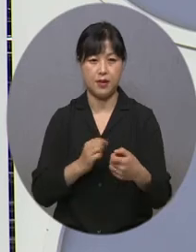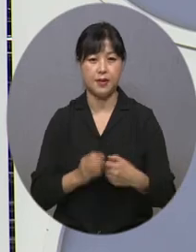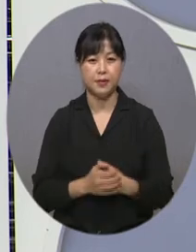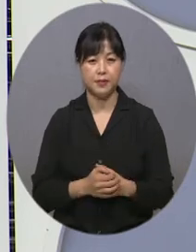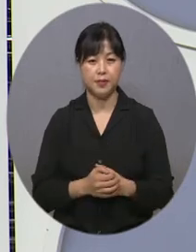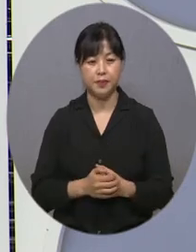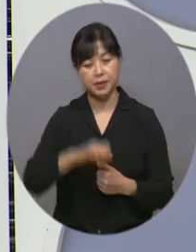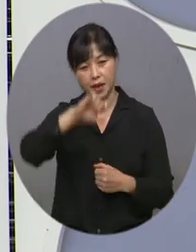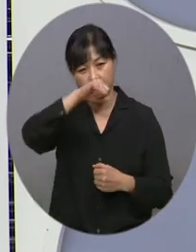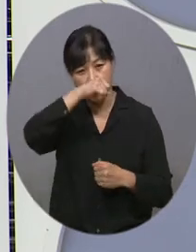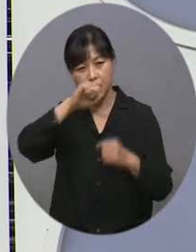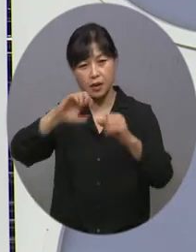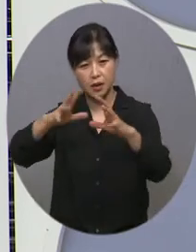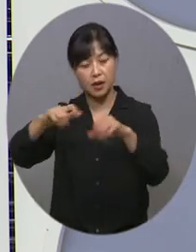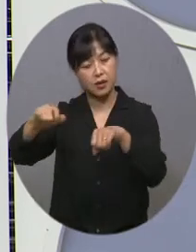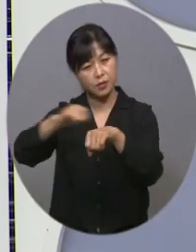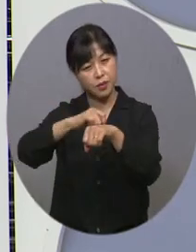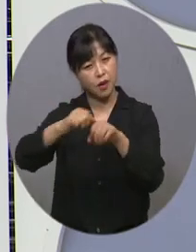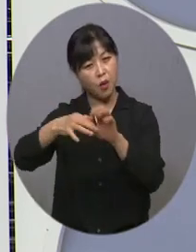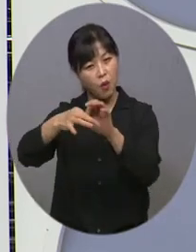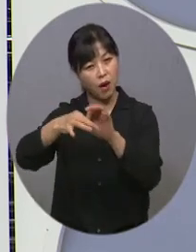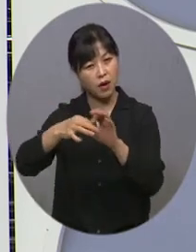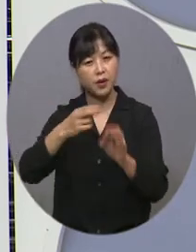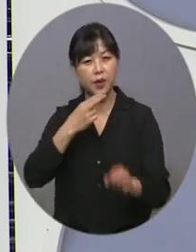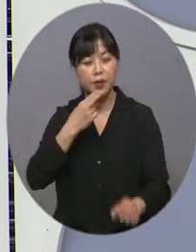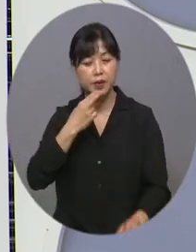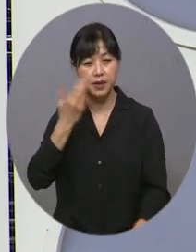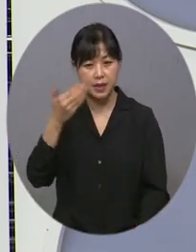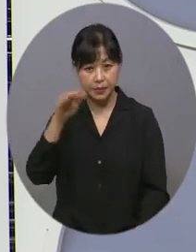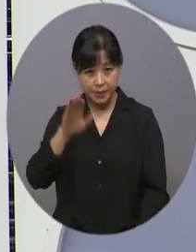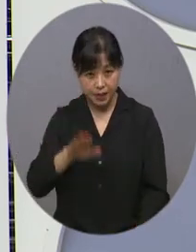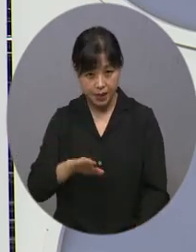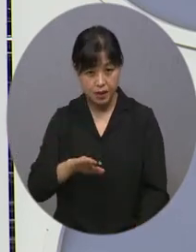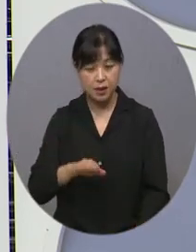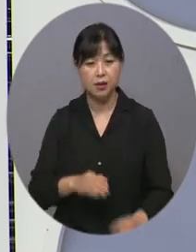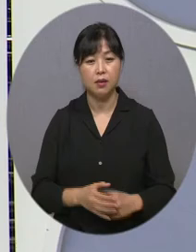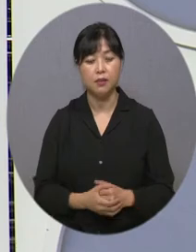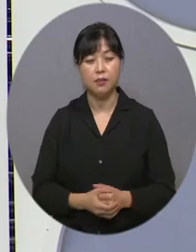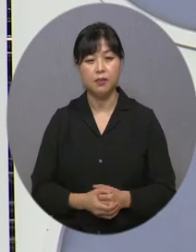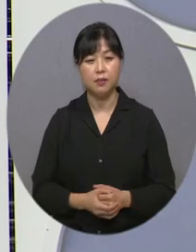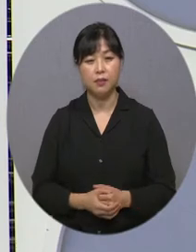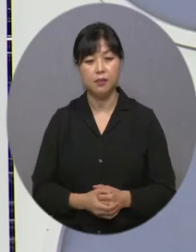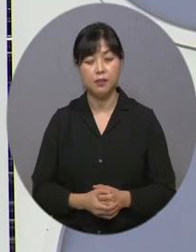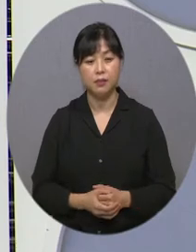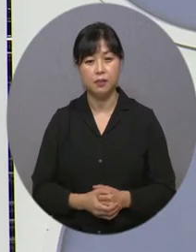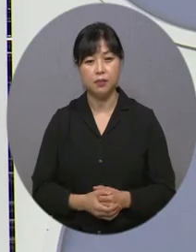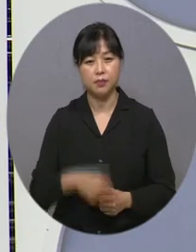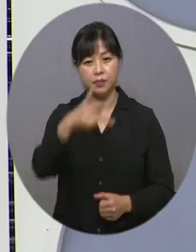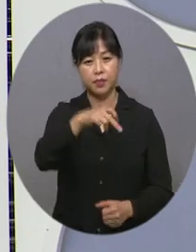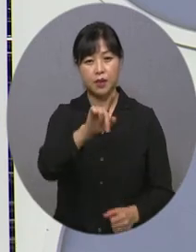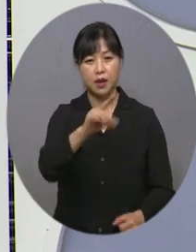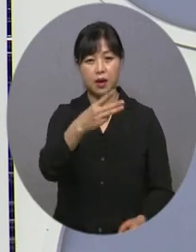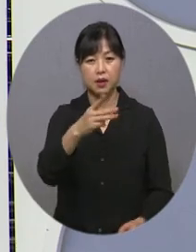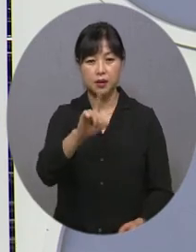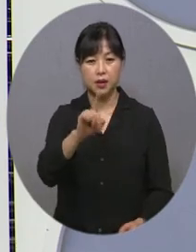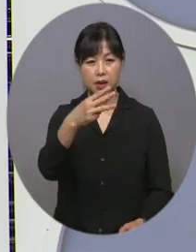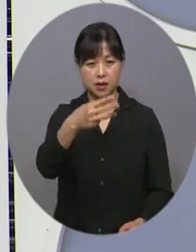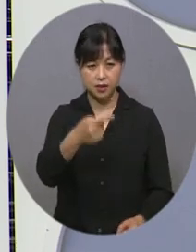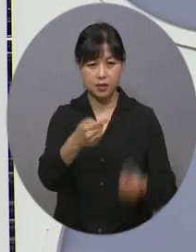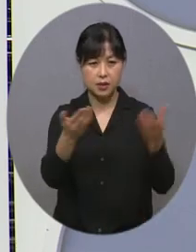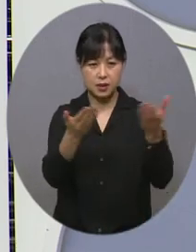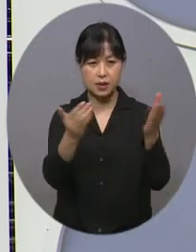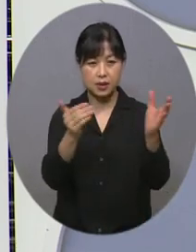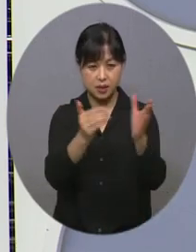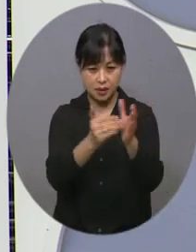아프리카에 특별한 일은 없었는데 이제 추후에 제가 이제 그 카타르 근무를